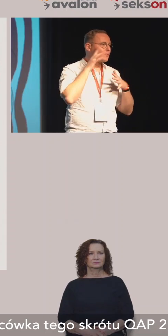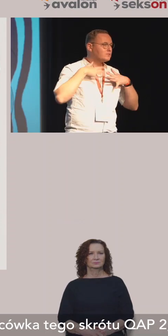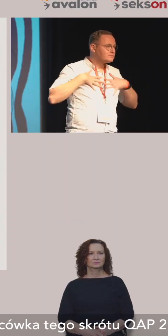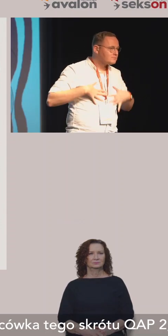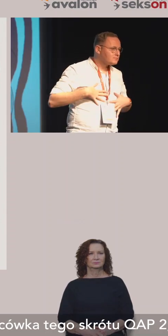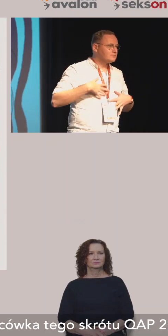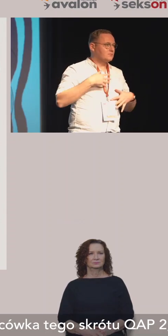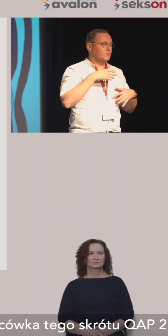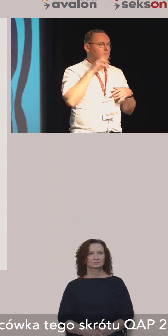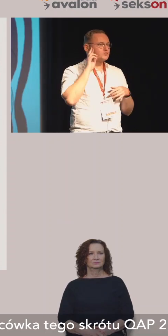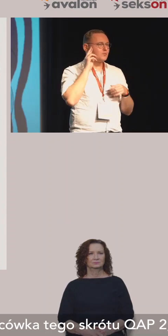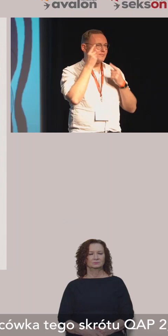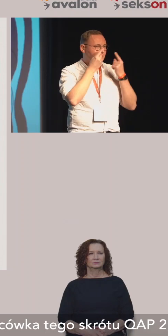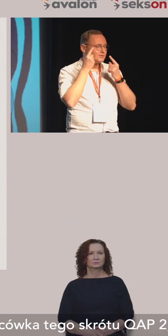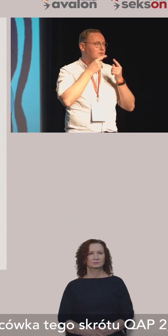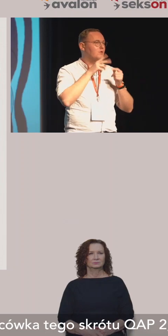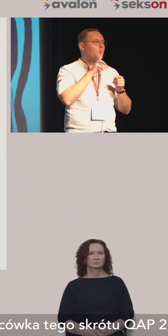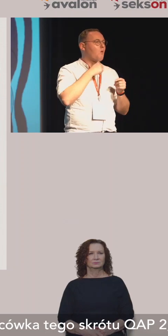skrótu